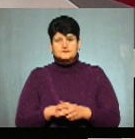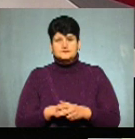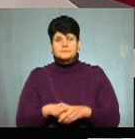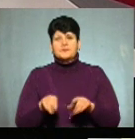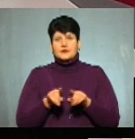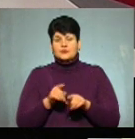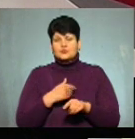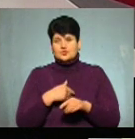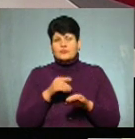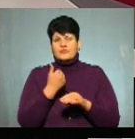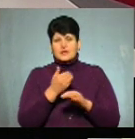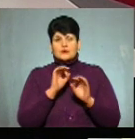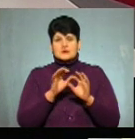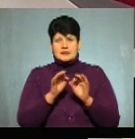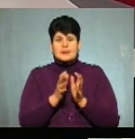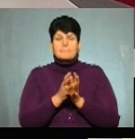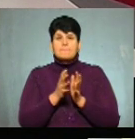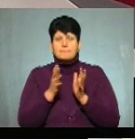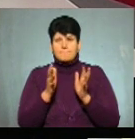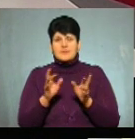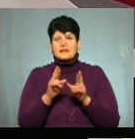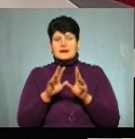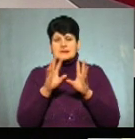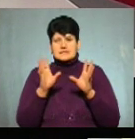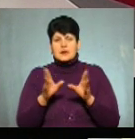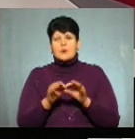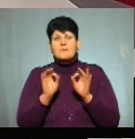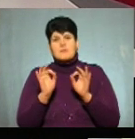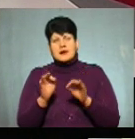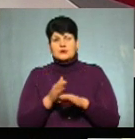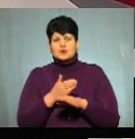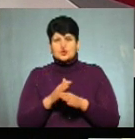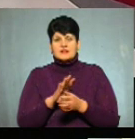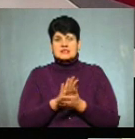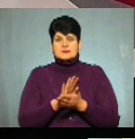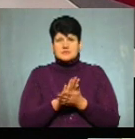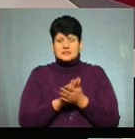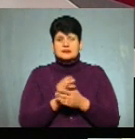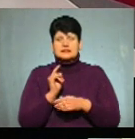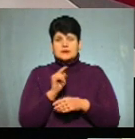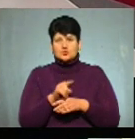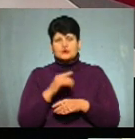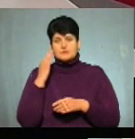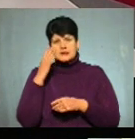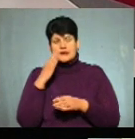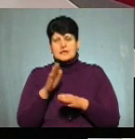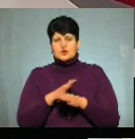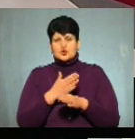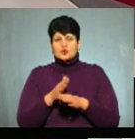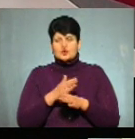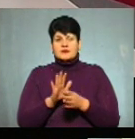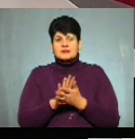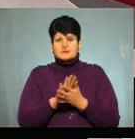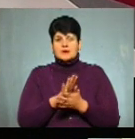хочу, щоб ви розказали більше, як загалом правильно сортувати сміття заради того, щоб ідея сортування сміття